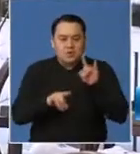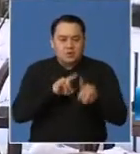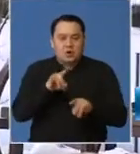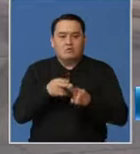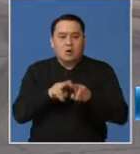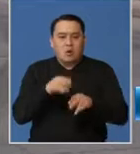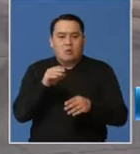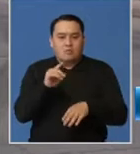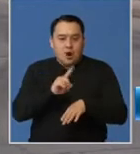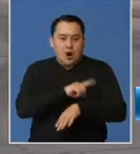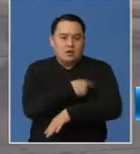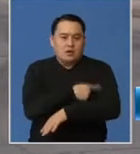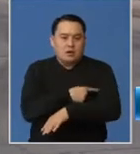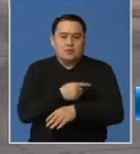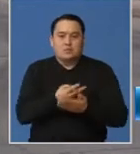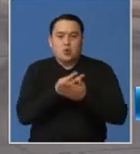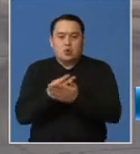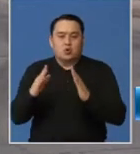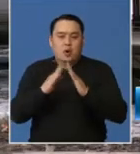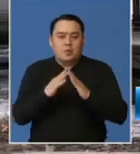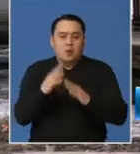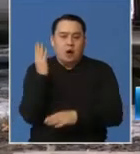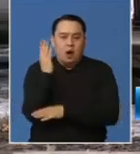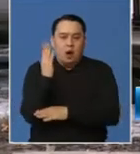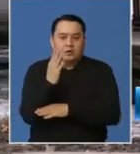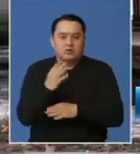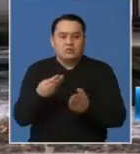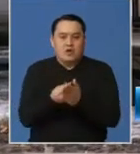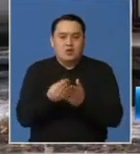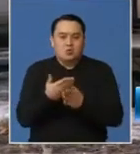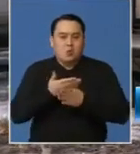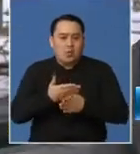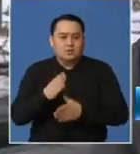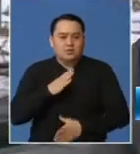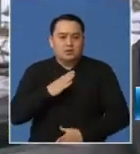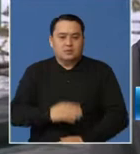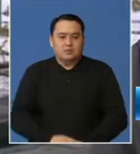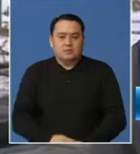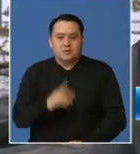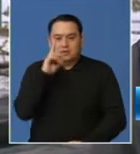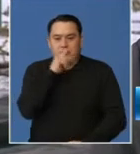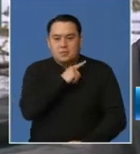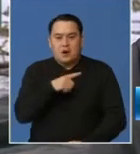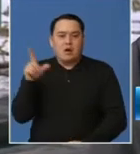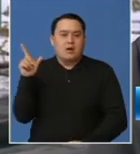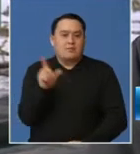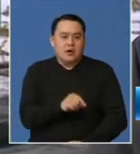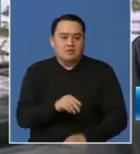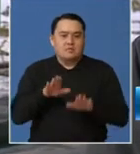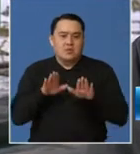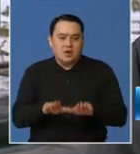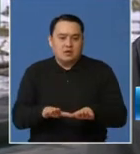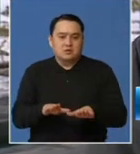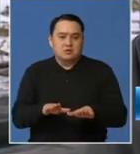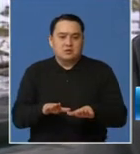день посещают больного. Даже завезли к нему домой дрова и оказали финансовую помощь. Нет, это неправда. Я приезжал на место